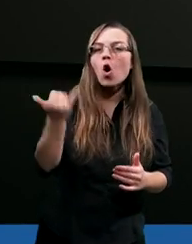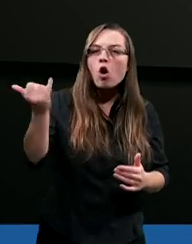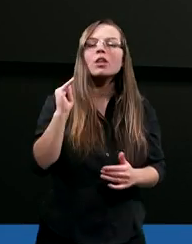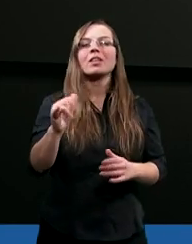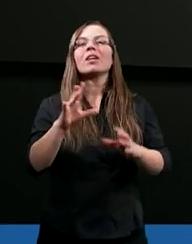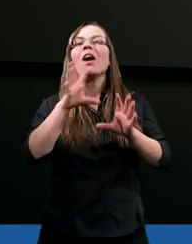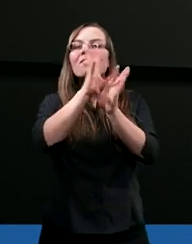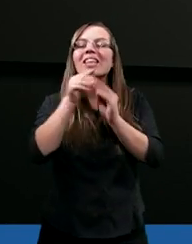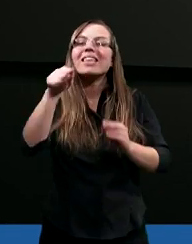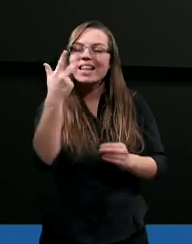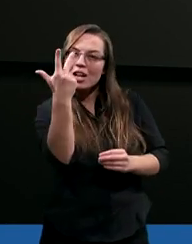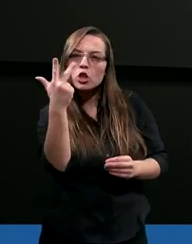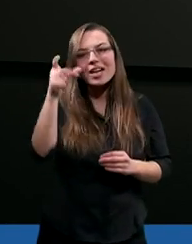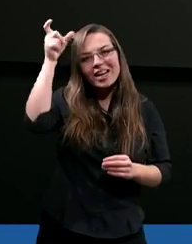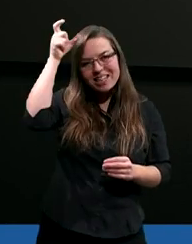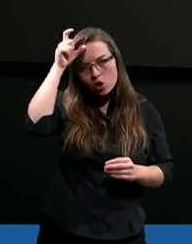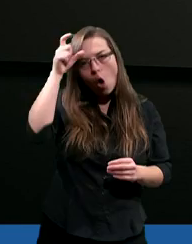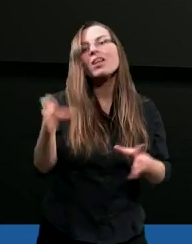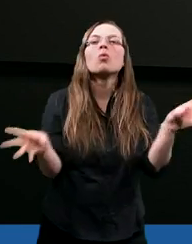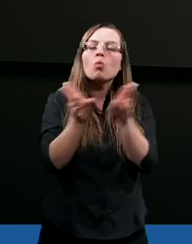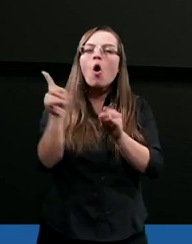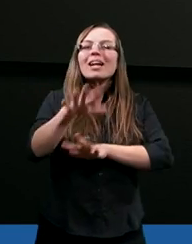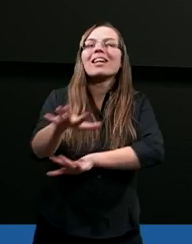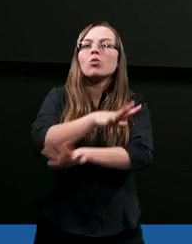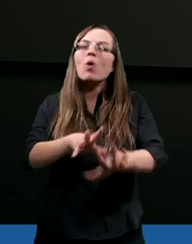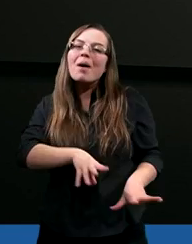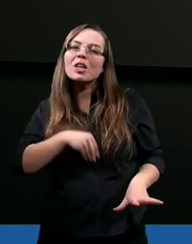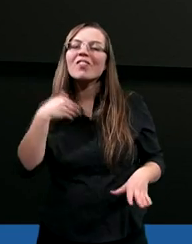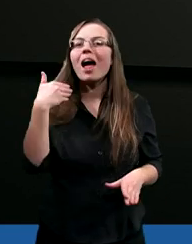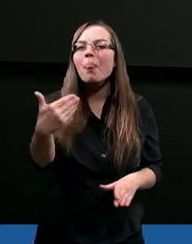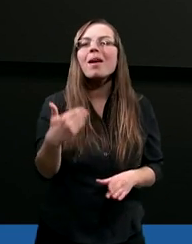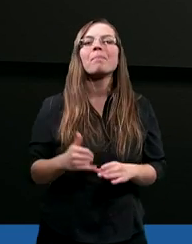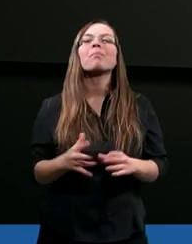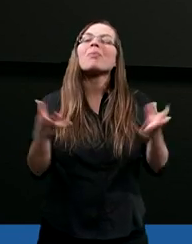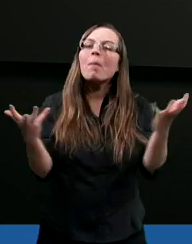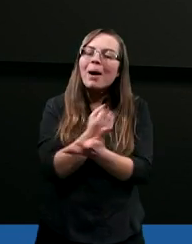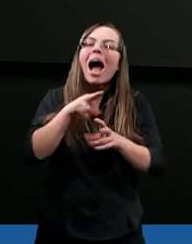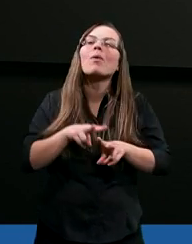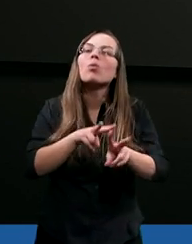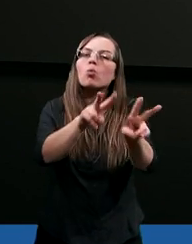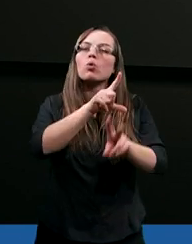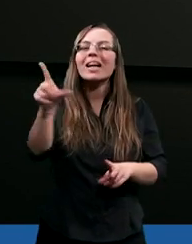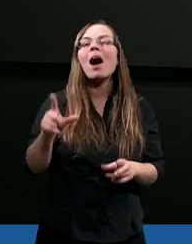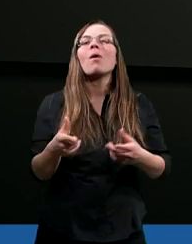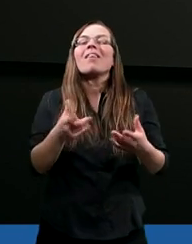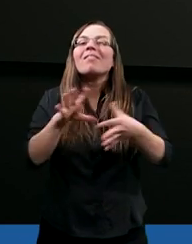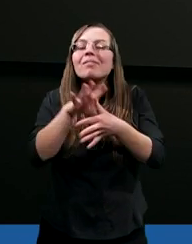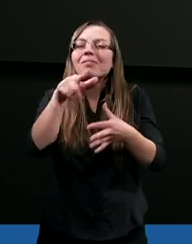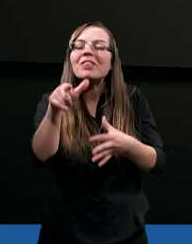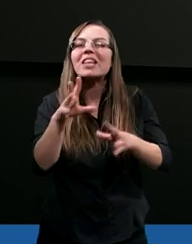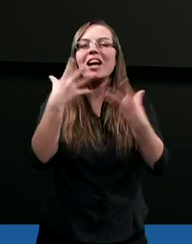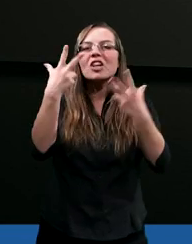Wszystkie trzy istoty, łącznie z Duchem Świętym, brały udział w trzech wielkich